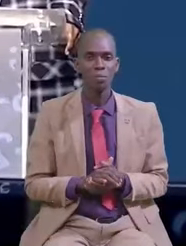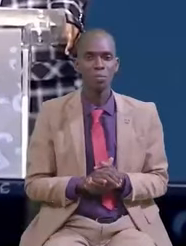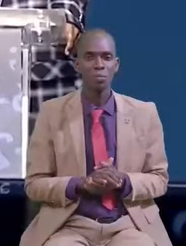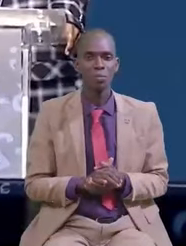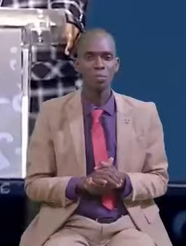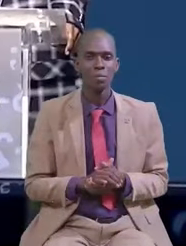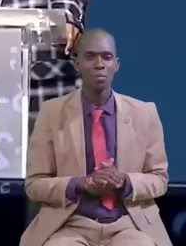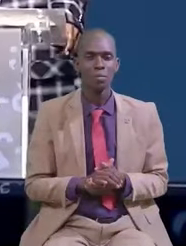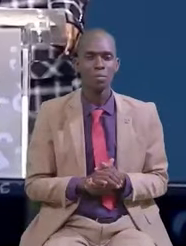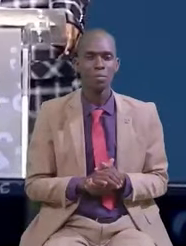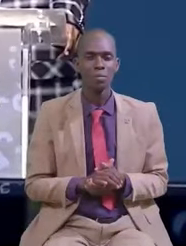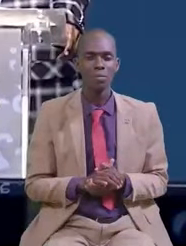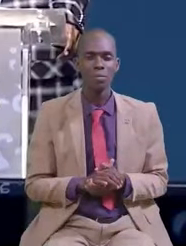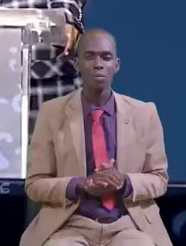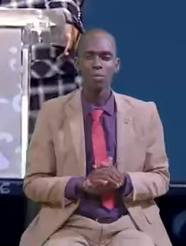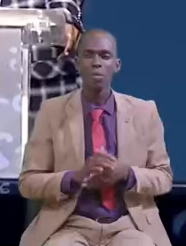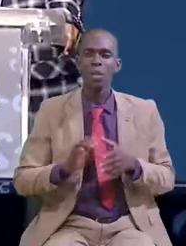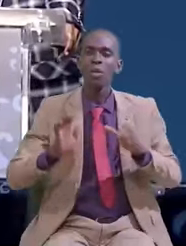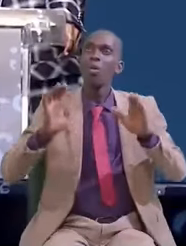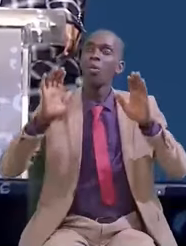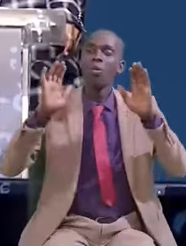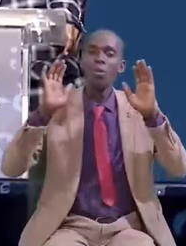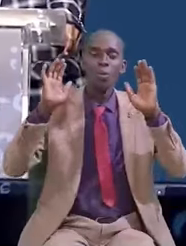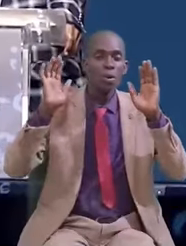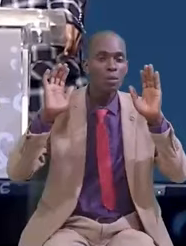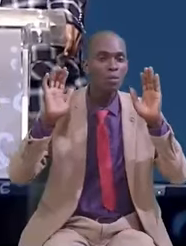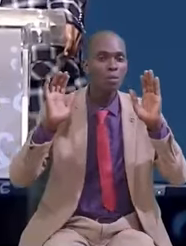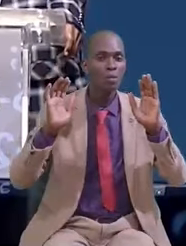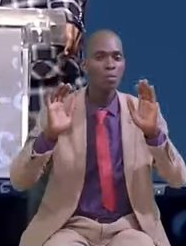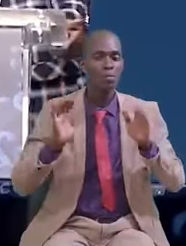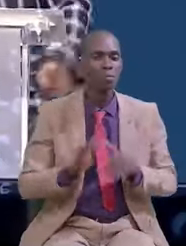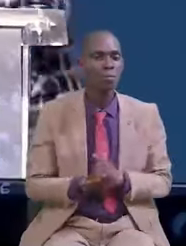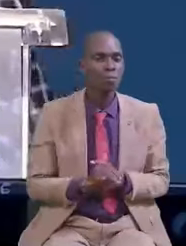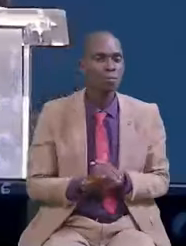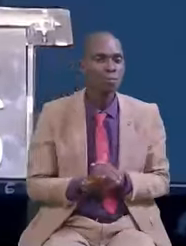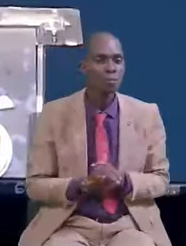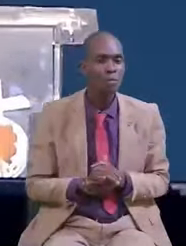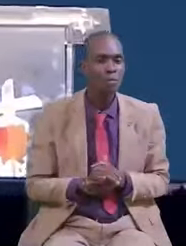aider. Mais c'est merveilleux, il y a des hôpitaux.